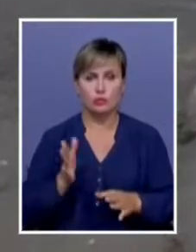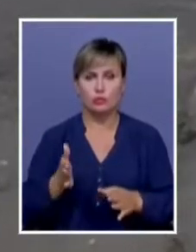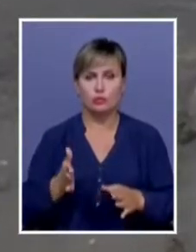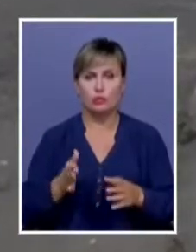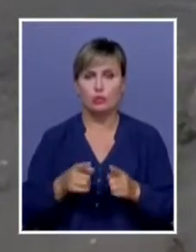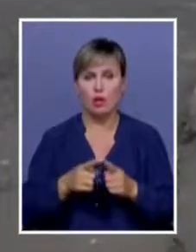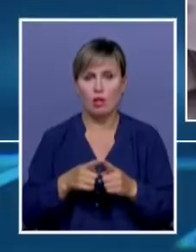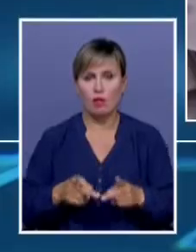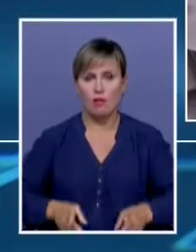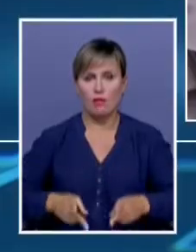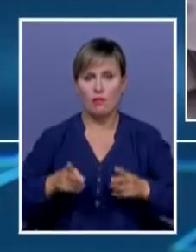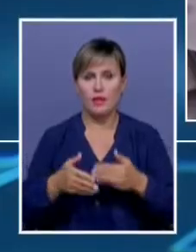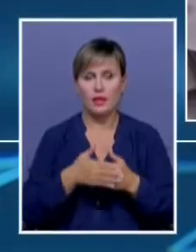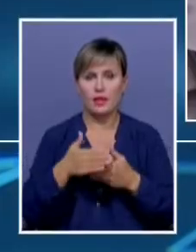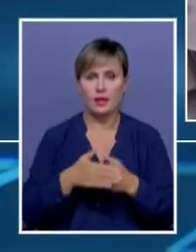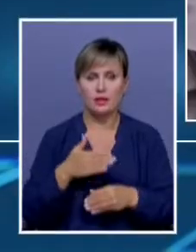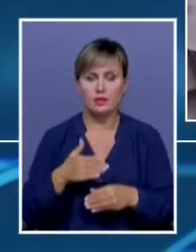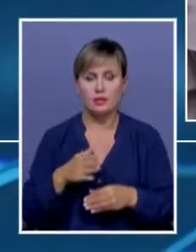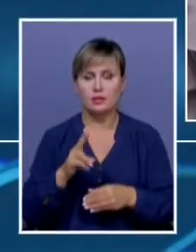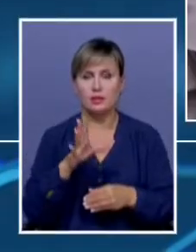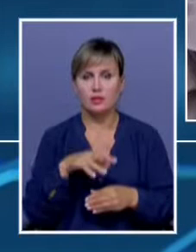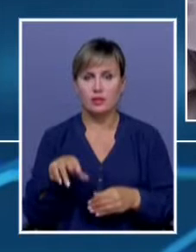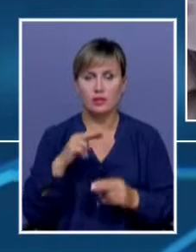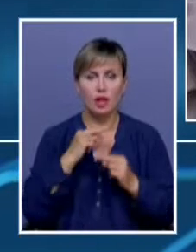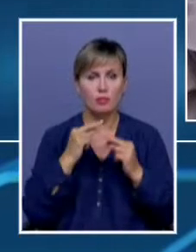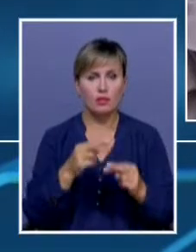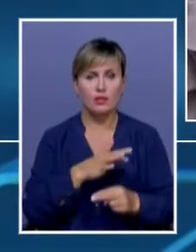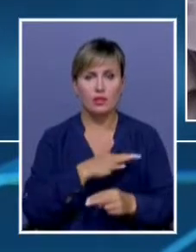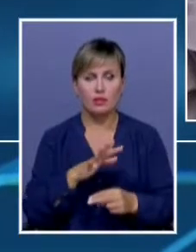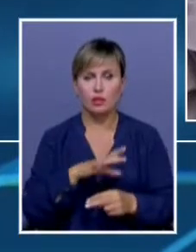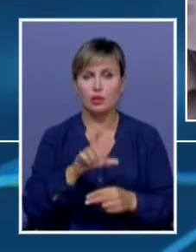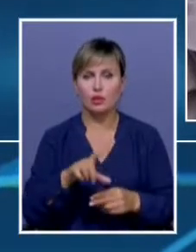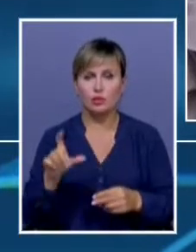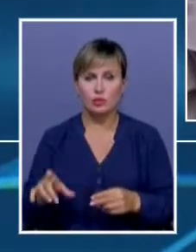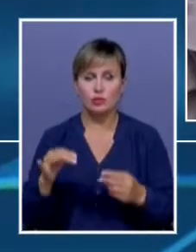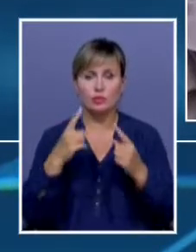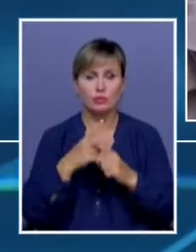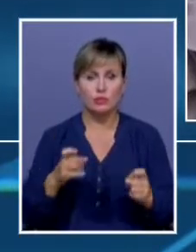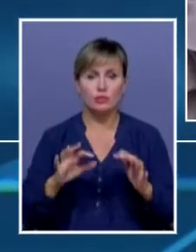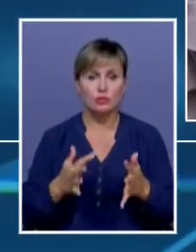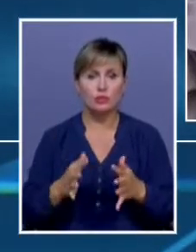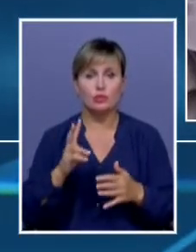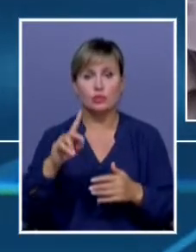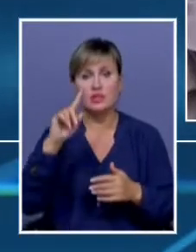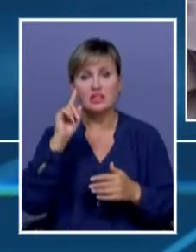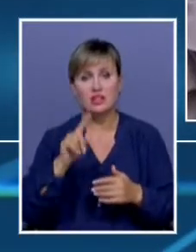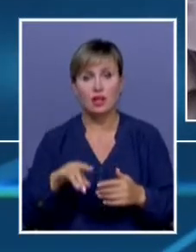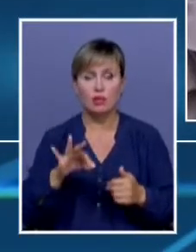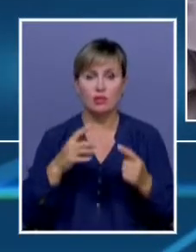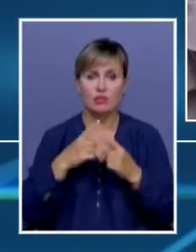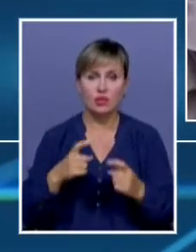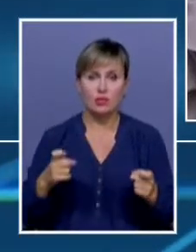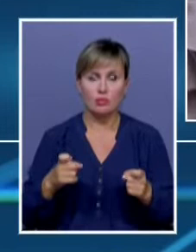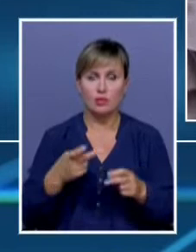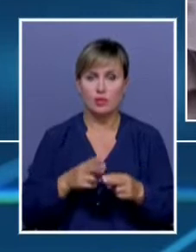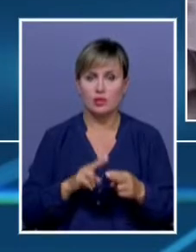уголовное наказание. Департамент полиции города Алматы обращается к неравнодушным гражданам и призывает в случае владения любой информацией о